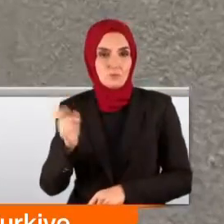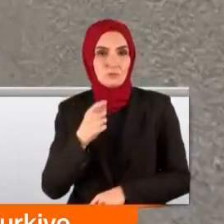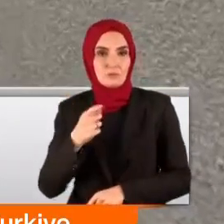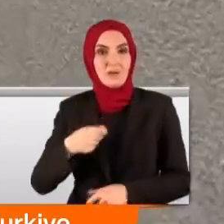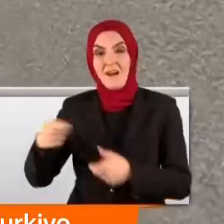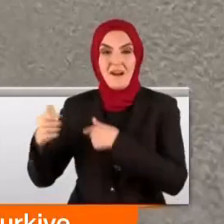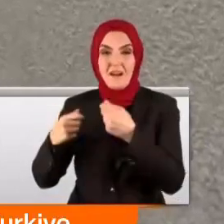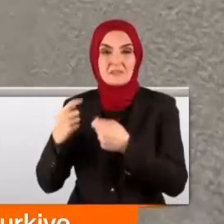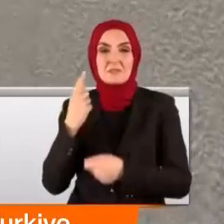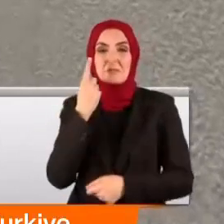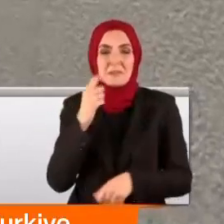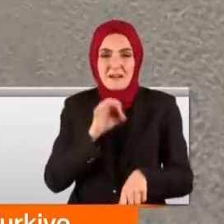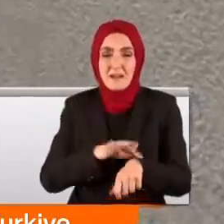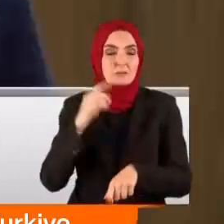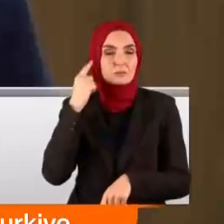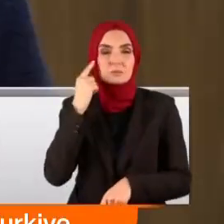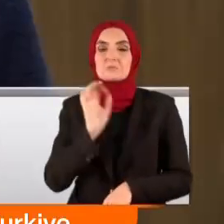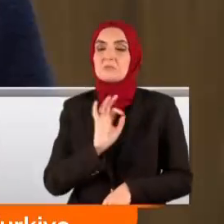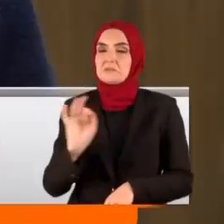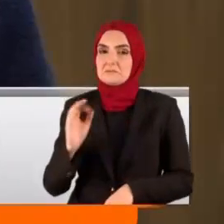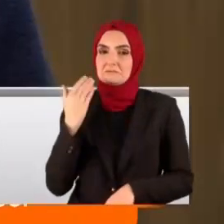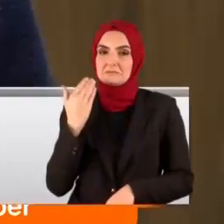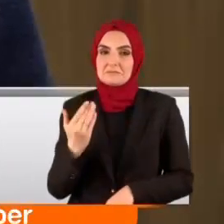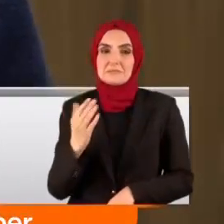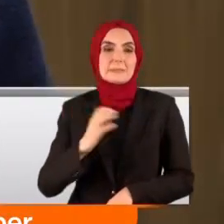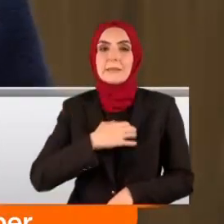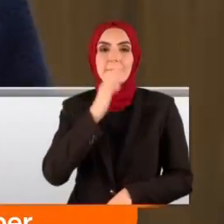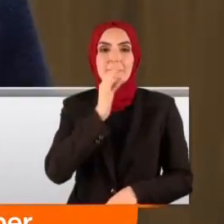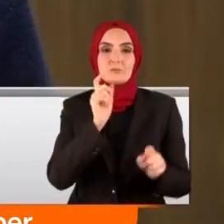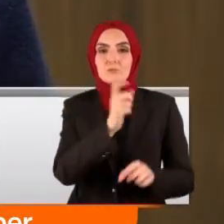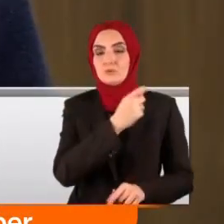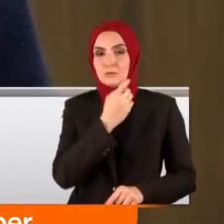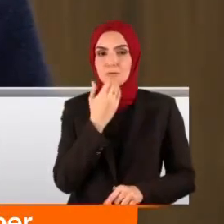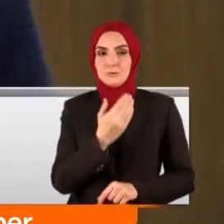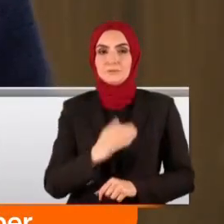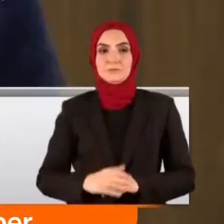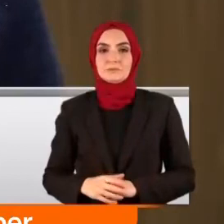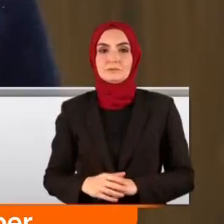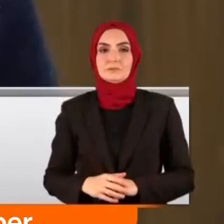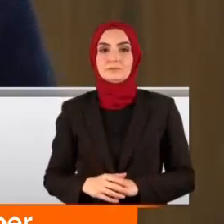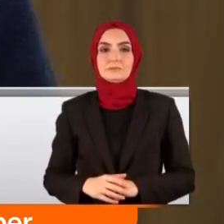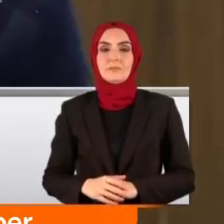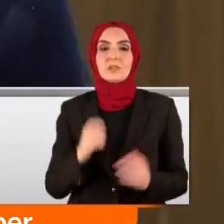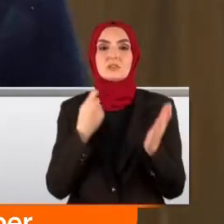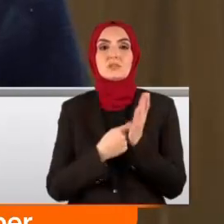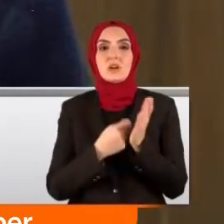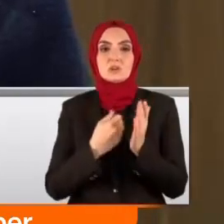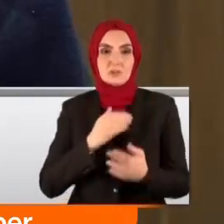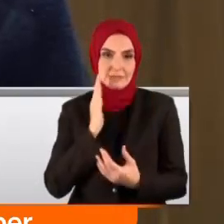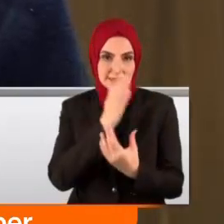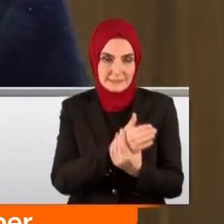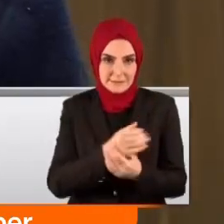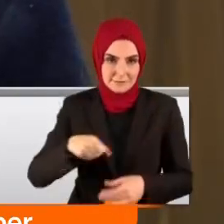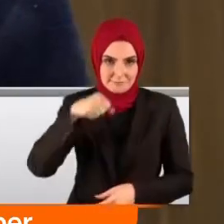Sahibini bulabilmek için hemen polisi aradı. Ben de hemen bölgeyi bitirdim, kotum çekme boynuma, gittim çarşıya, 155'i